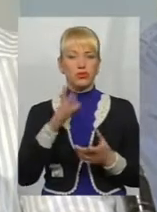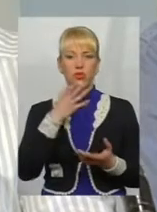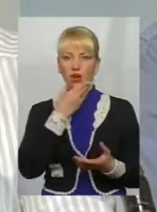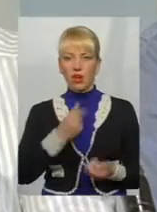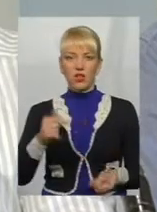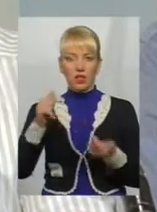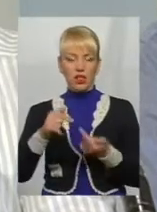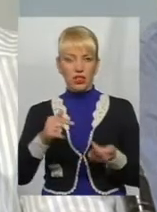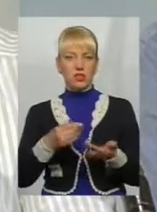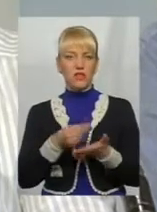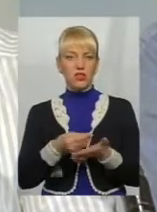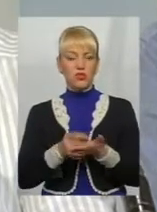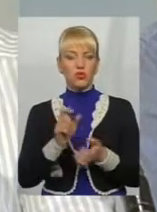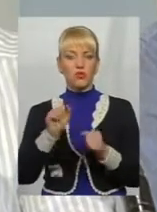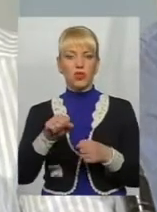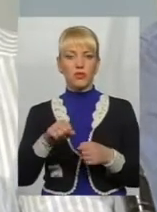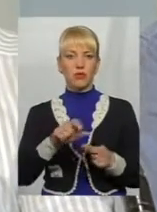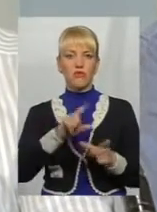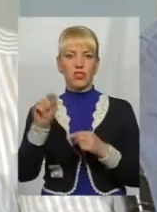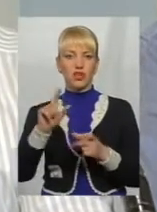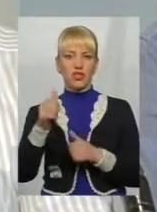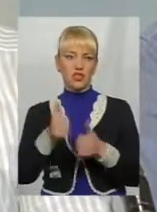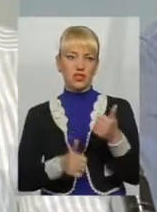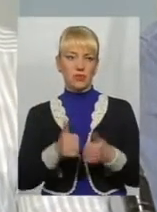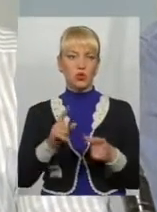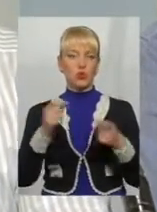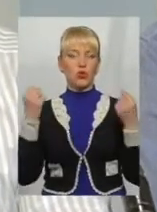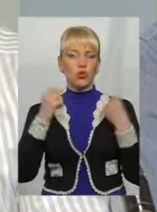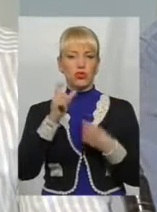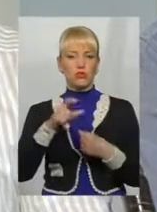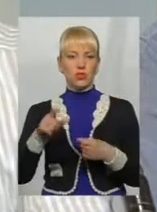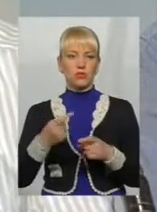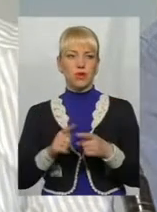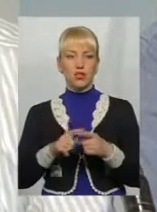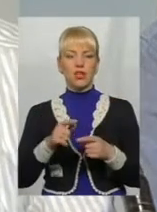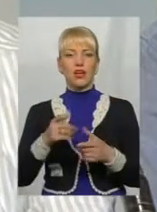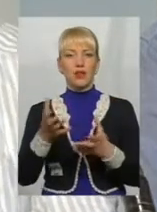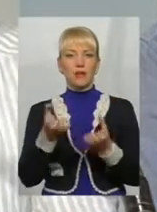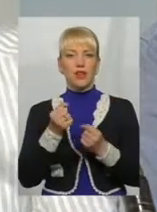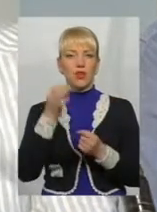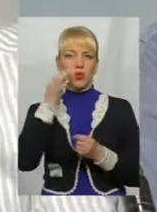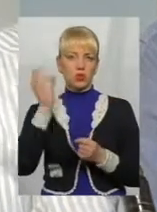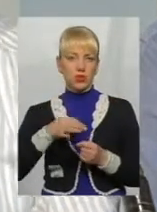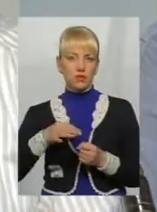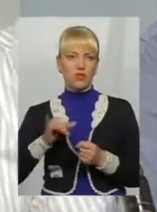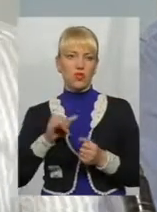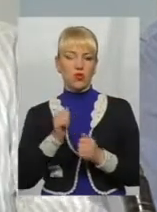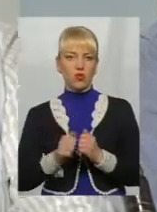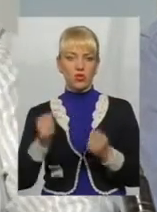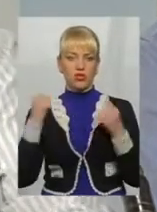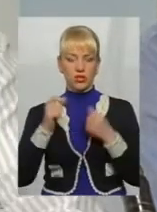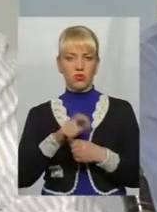змога чим побільше виїжджати на змагання, тому що спортсмен – це новий досвід, і кожен спортсмен